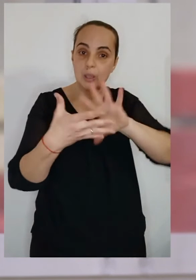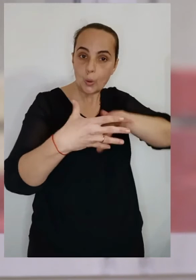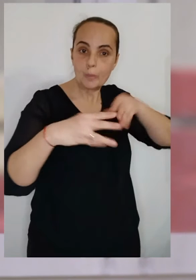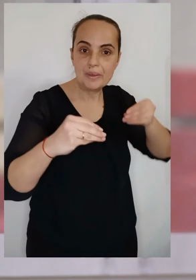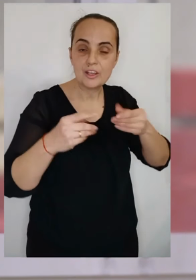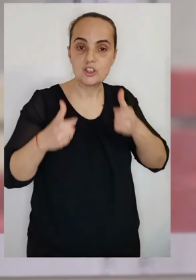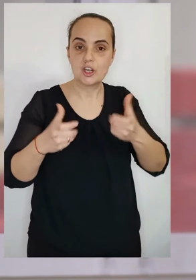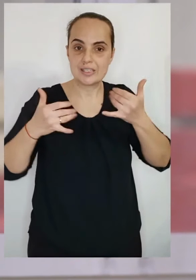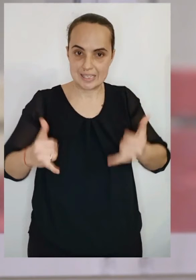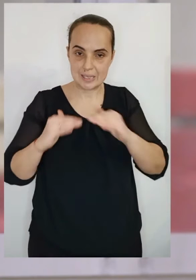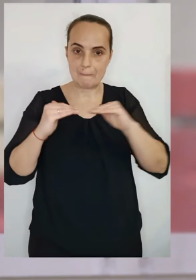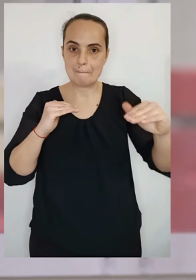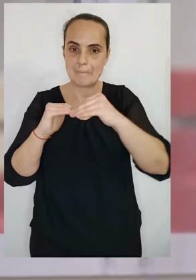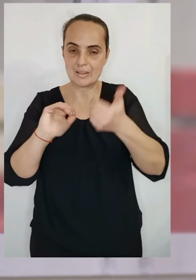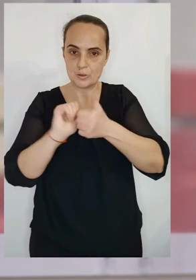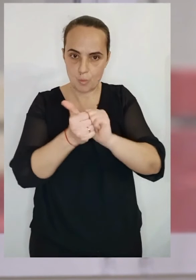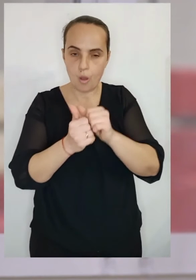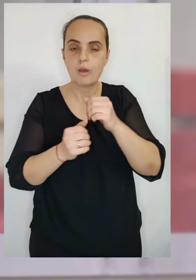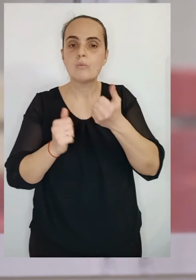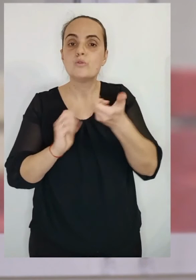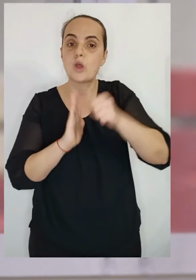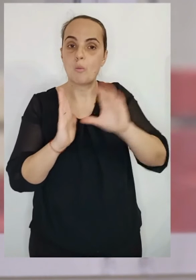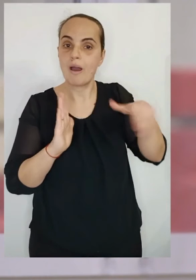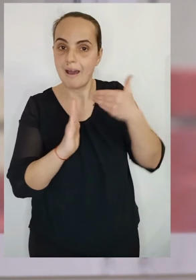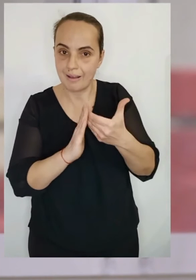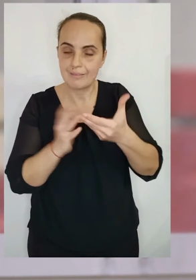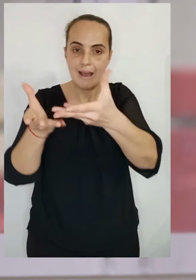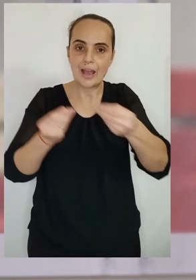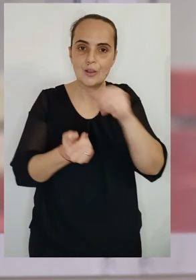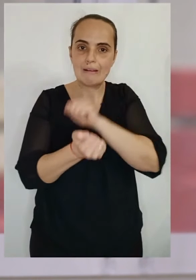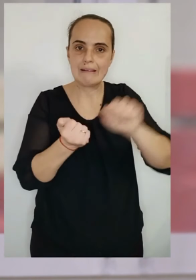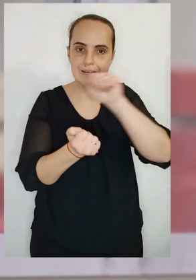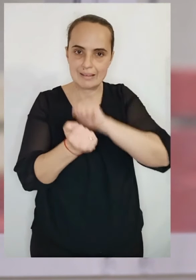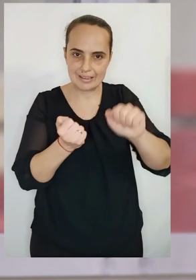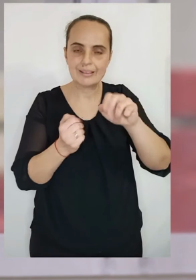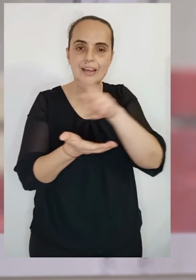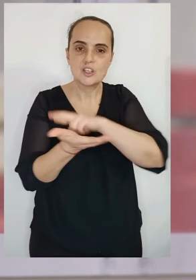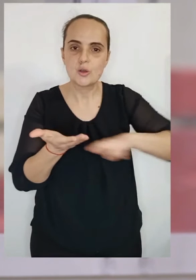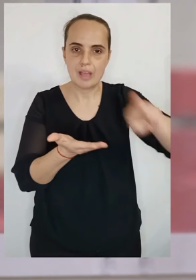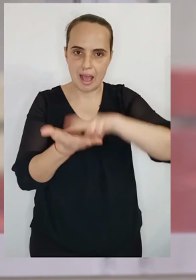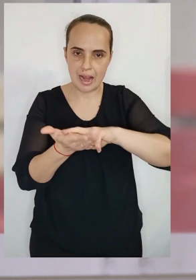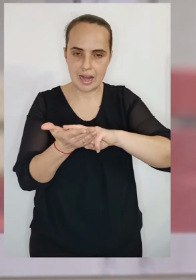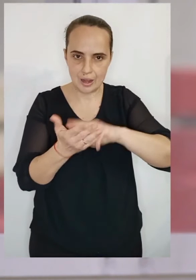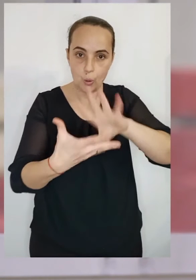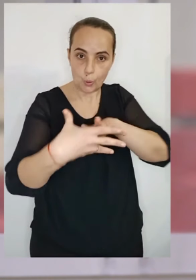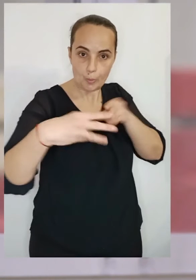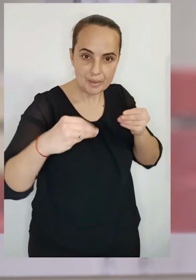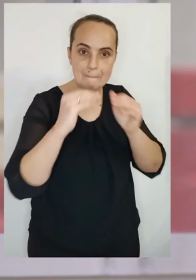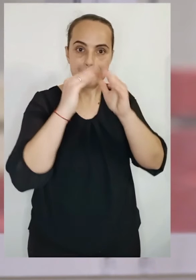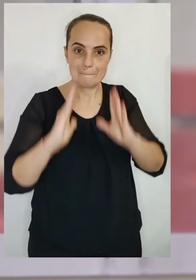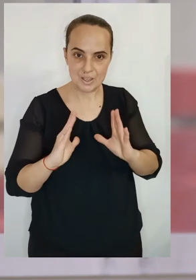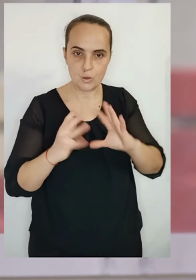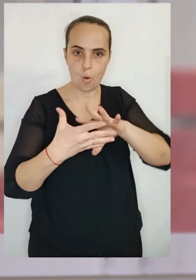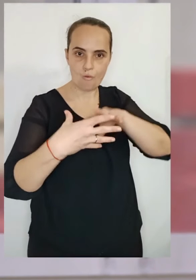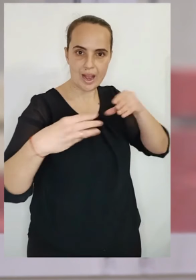puisqu'on a la chance d'accueillir sur la plaine des sports depuis quelques mois maintenant la Ligue régionale de rugby dans ce qu'ils appellent les maisons de l'Ovalie, qui